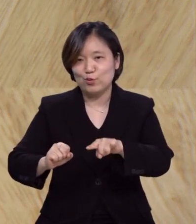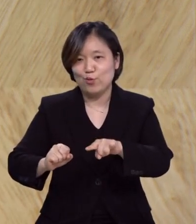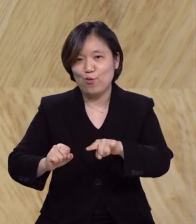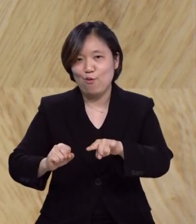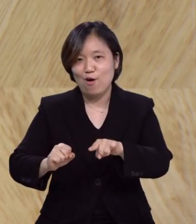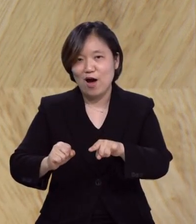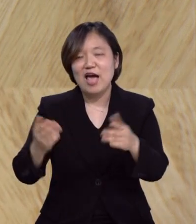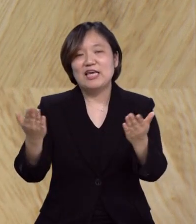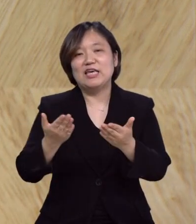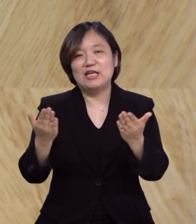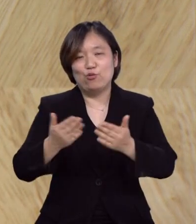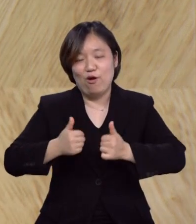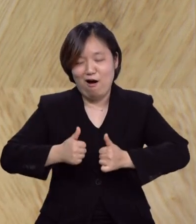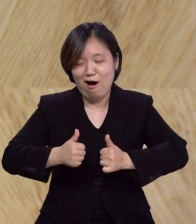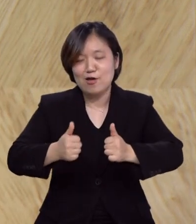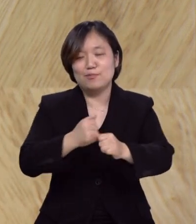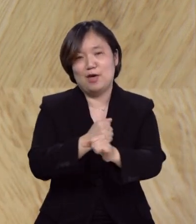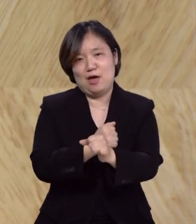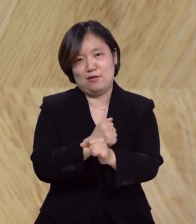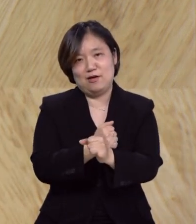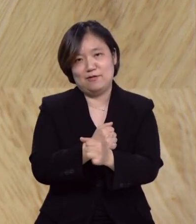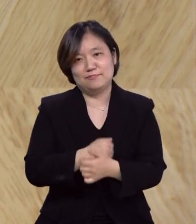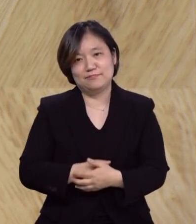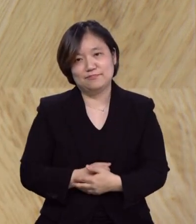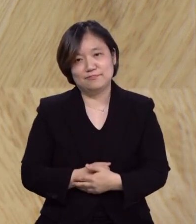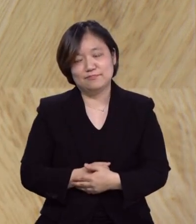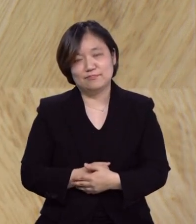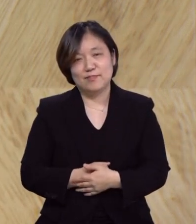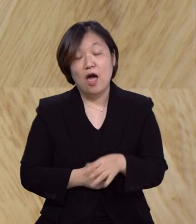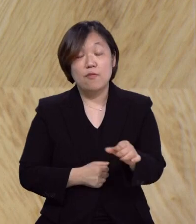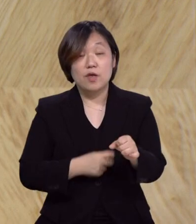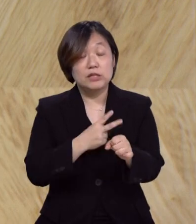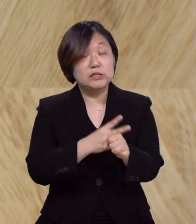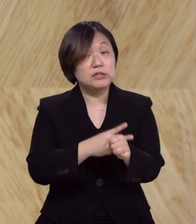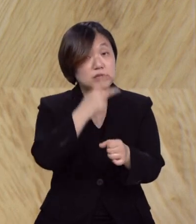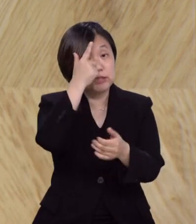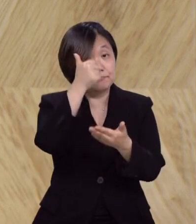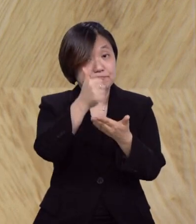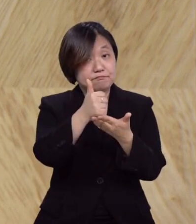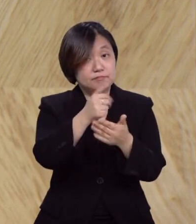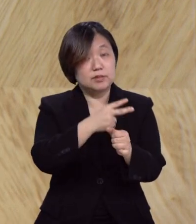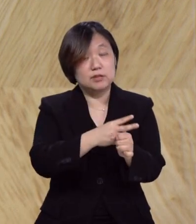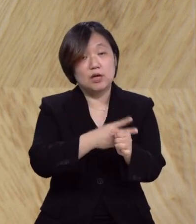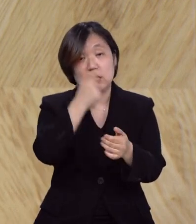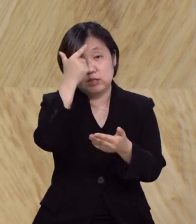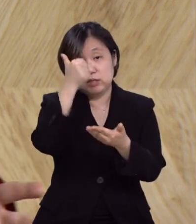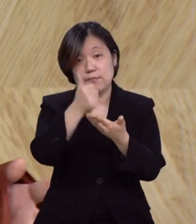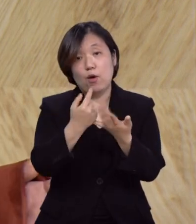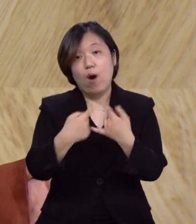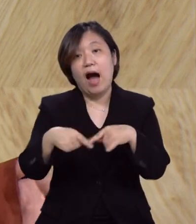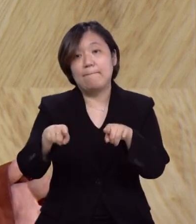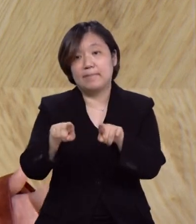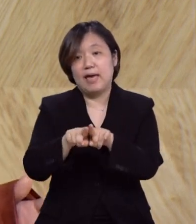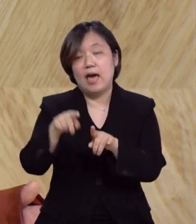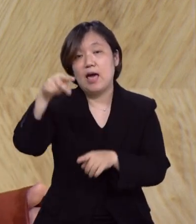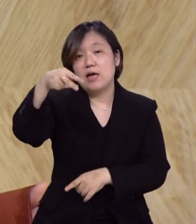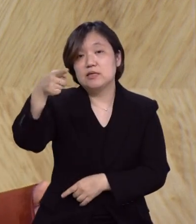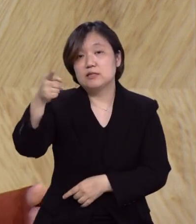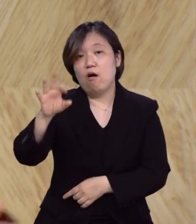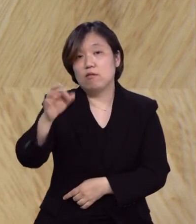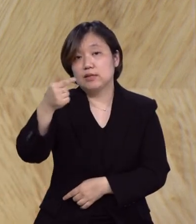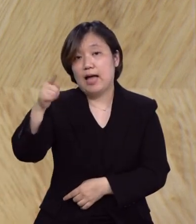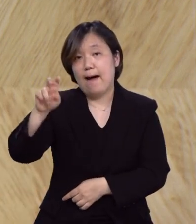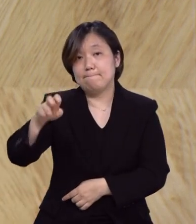고된 작업도 하셨는데 의사 스님 모시고 저 성남사 성남사라는 아주 큰 비구니